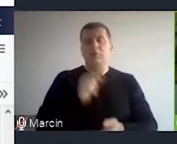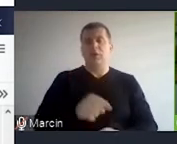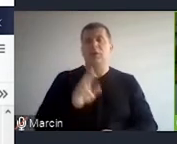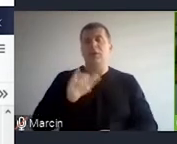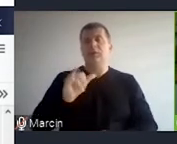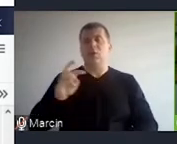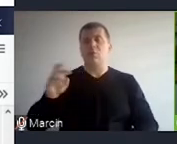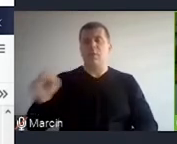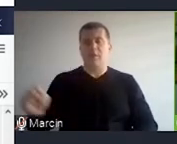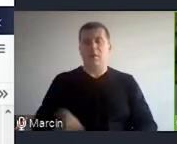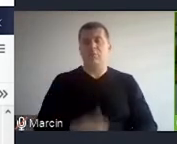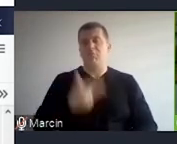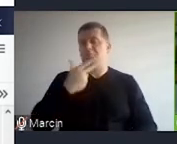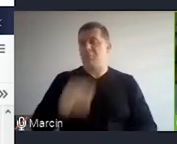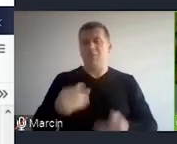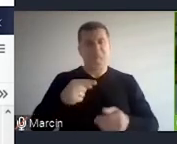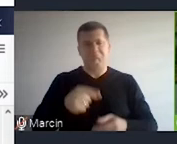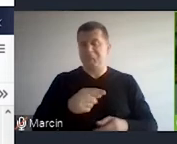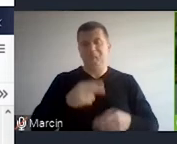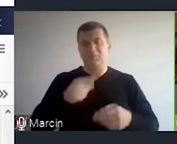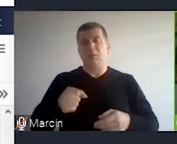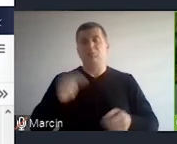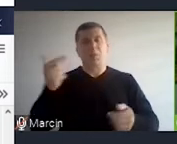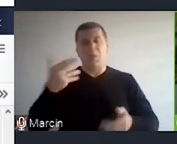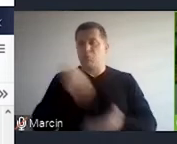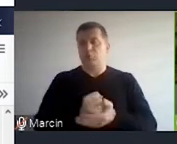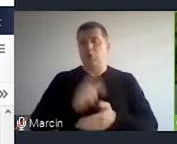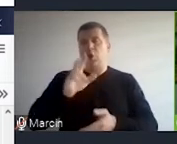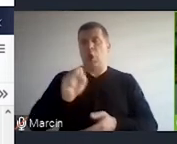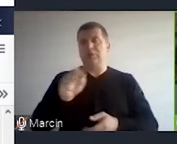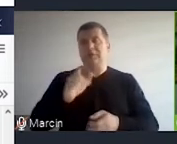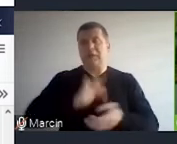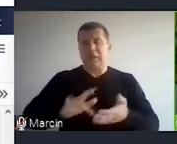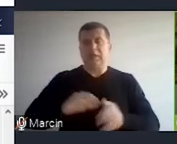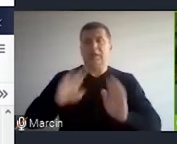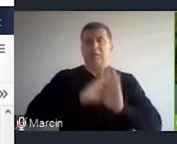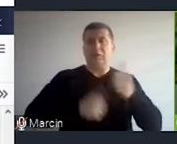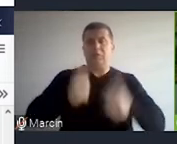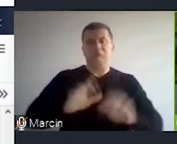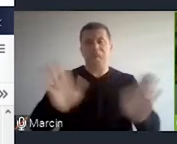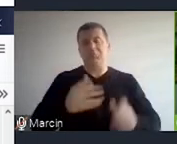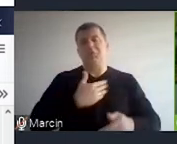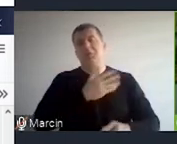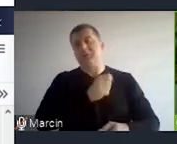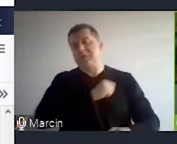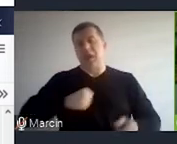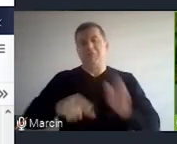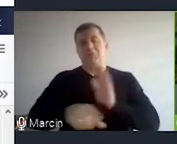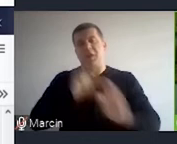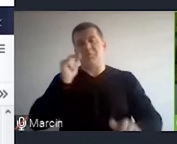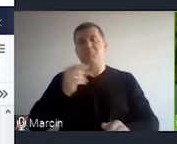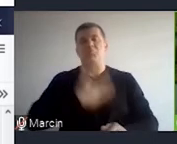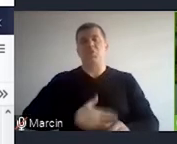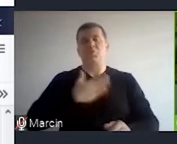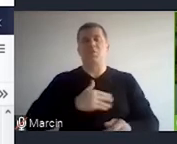ryczałtową, nie podlegają rozeznaniu rynku i zasadzie konkurencyjności. Zamówień udziela się z wolnej ręki albo zgodnie z